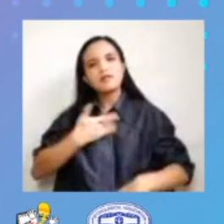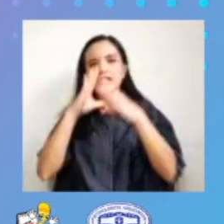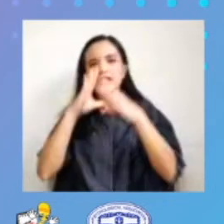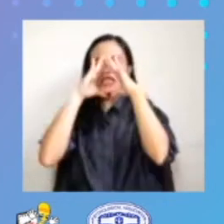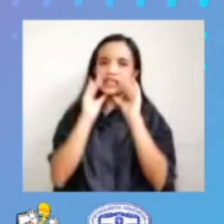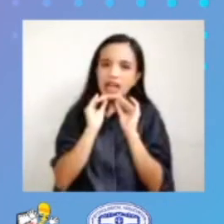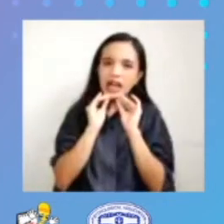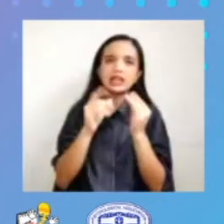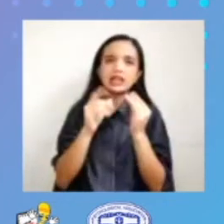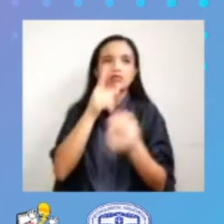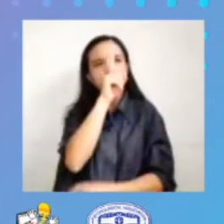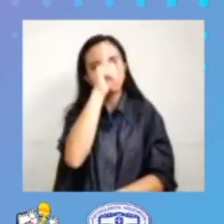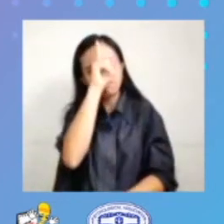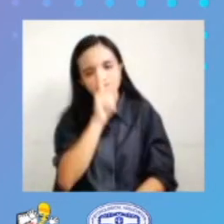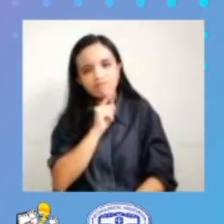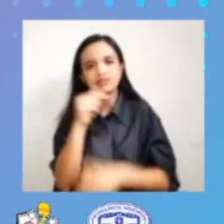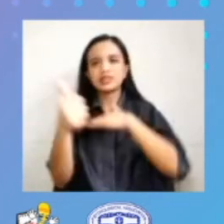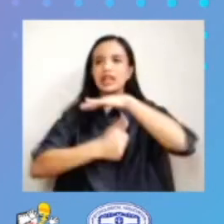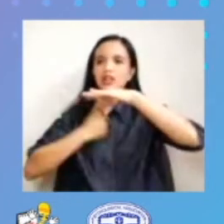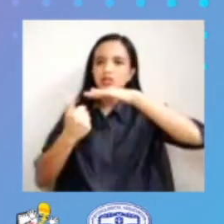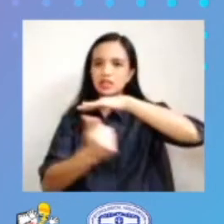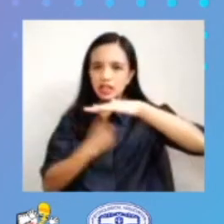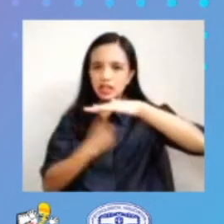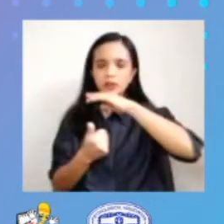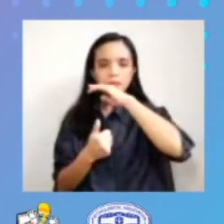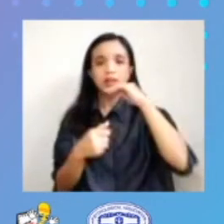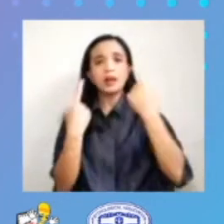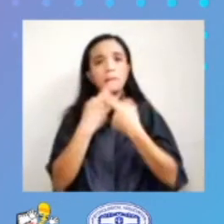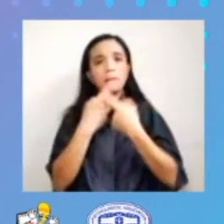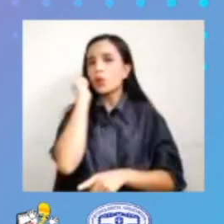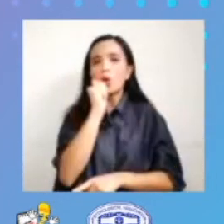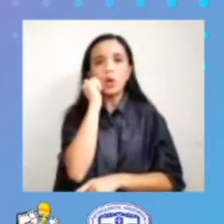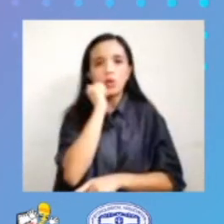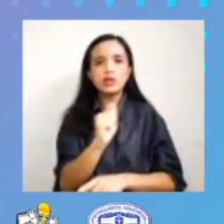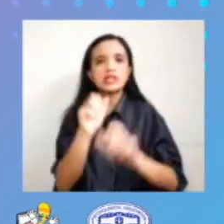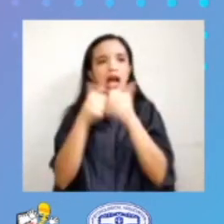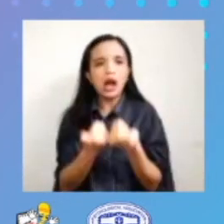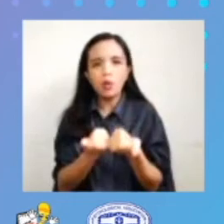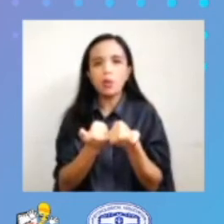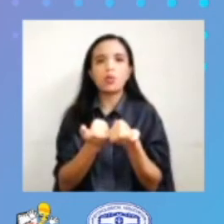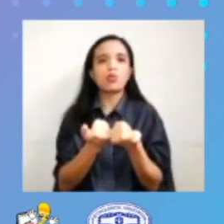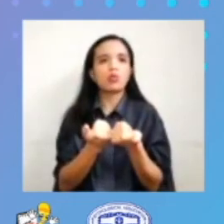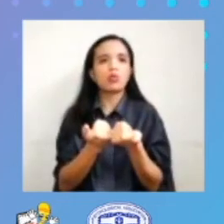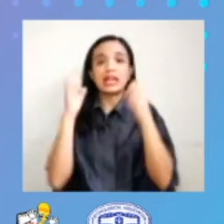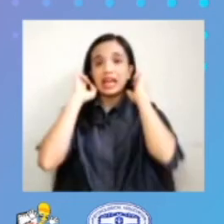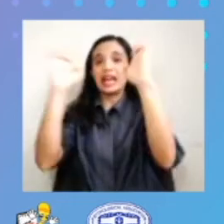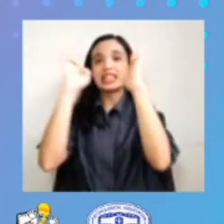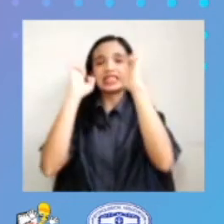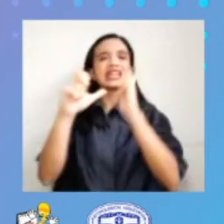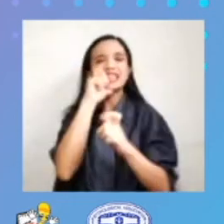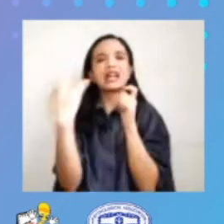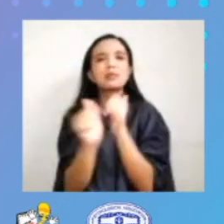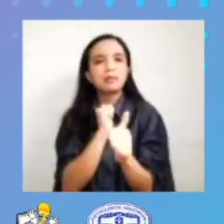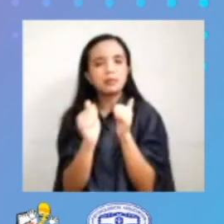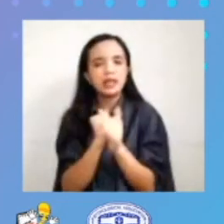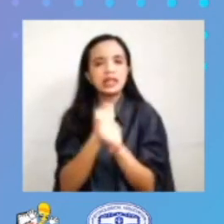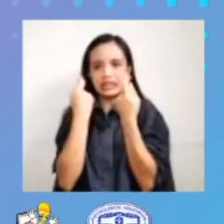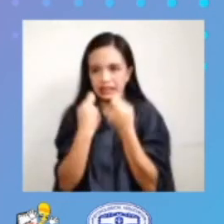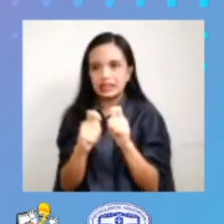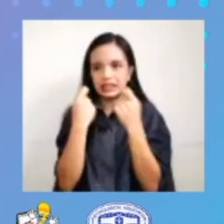Iba talaga yung meron ka pang gagawin that's more physical than that, na kaya ng katawan mo, no? Together with that is your nourishment,